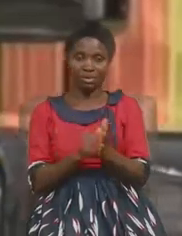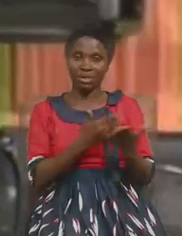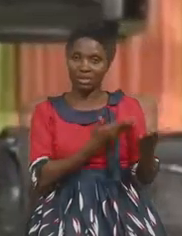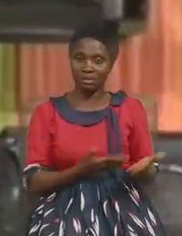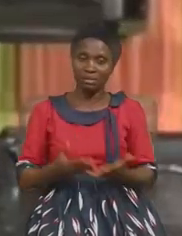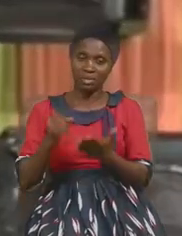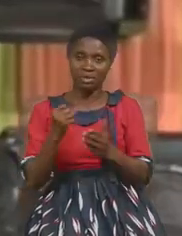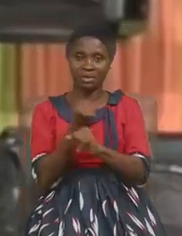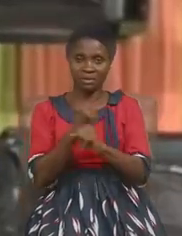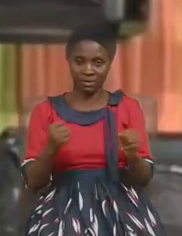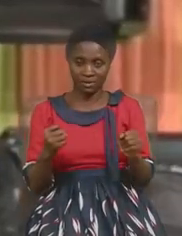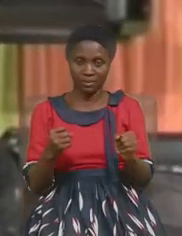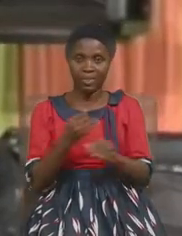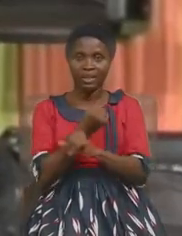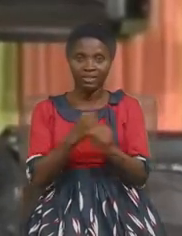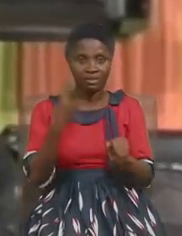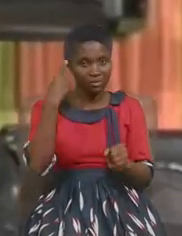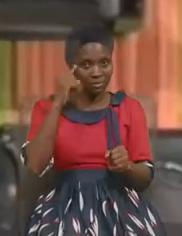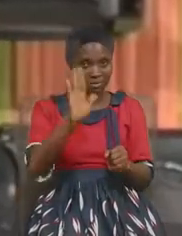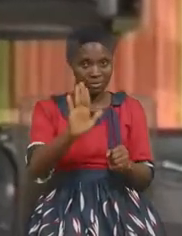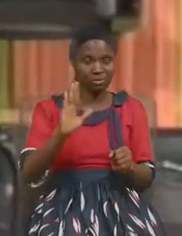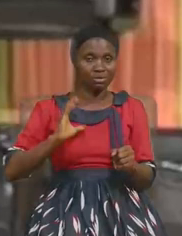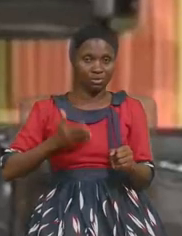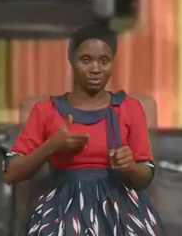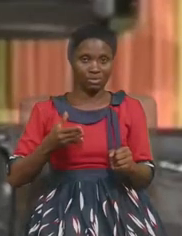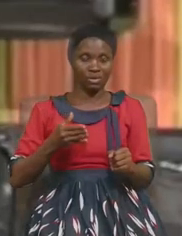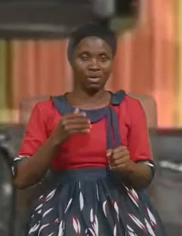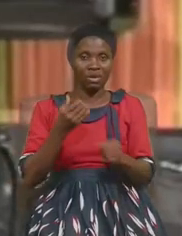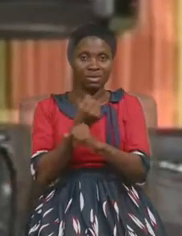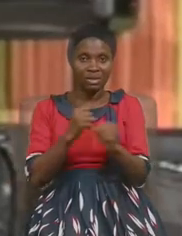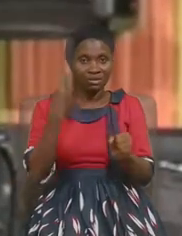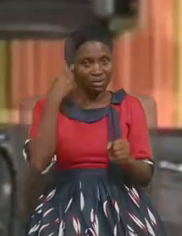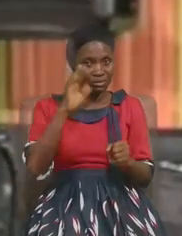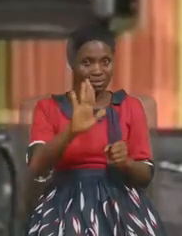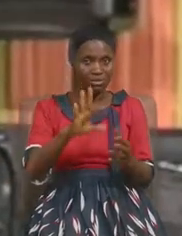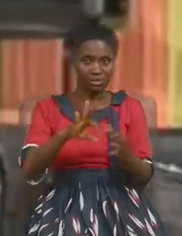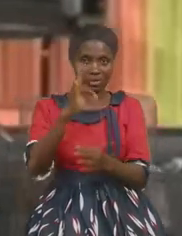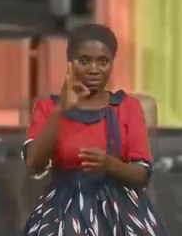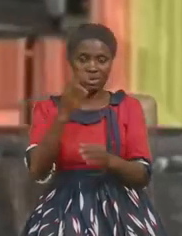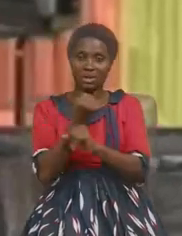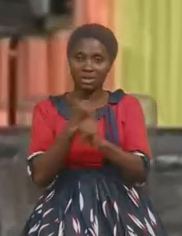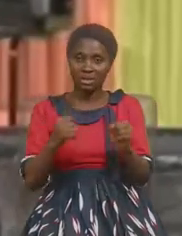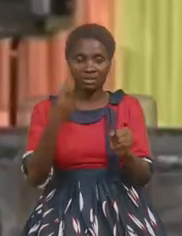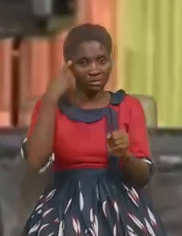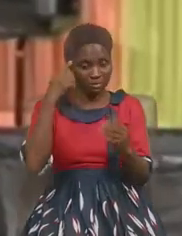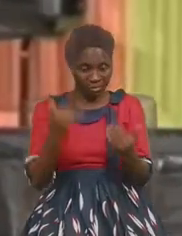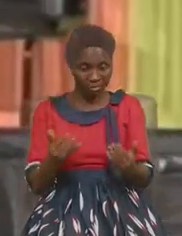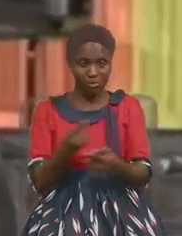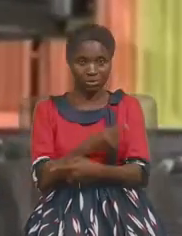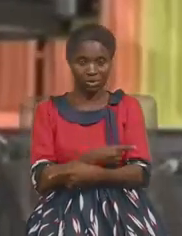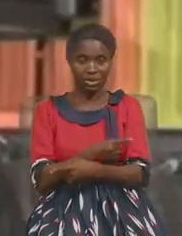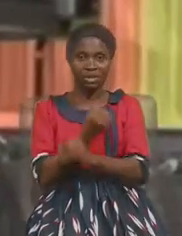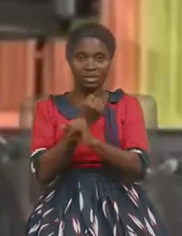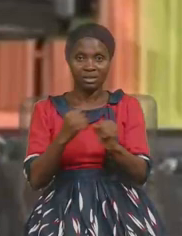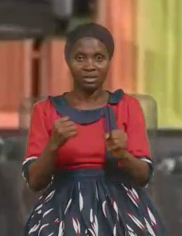le salut pour ton âme, le salut pour ton esprit, le salut pour aujourd'hui, le salut pour toute